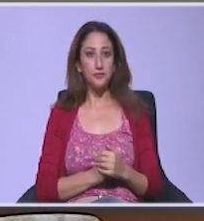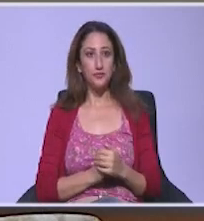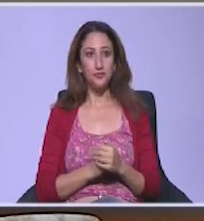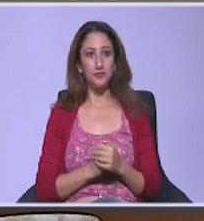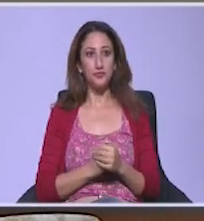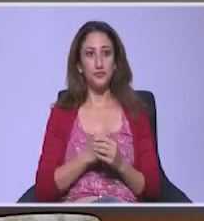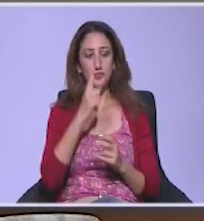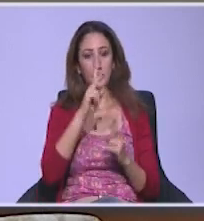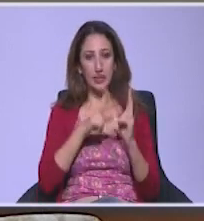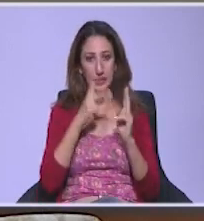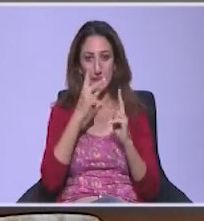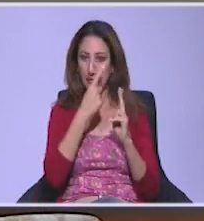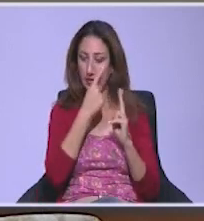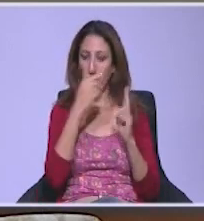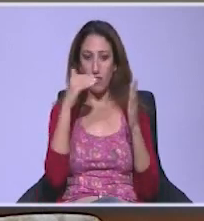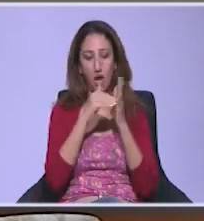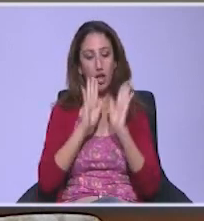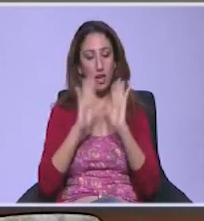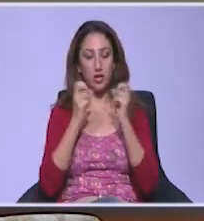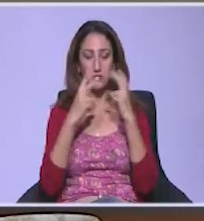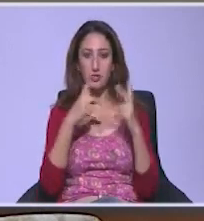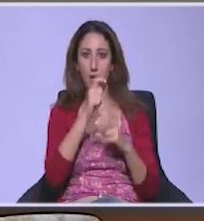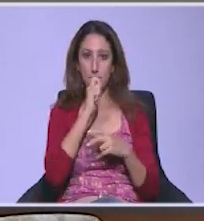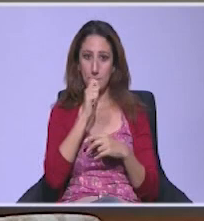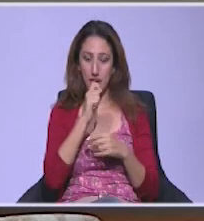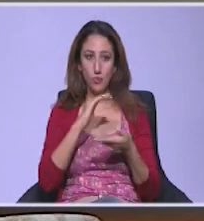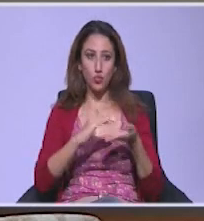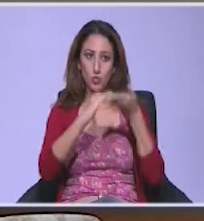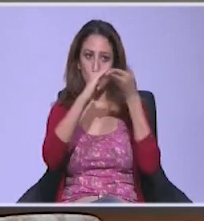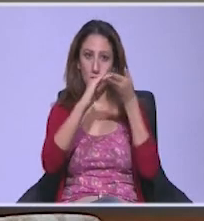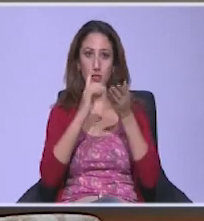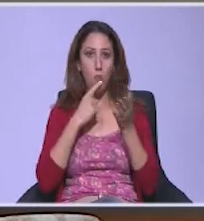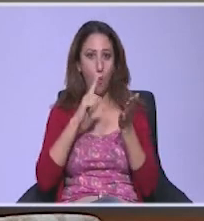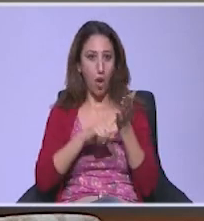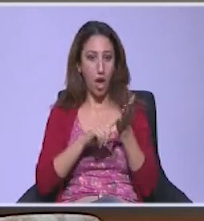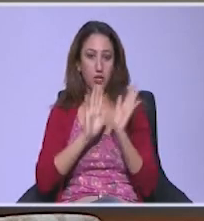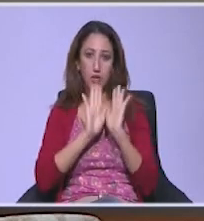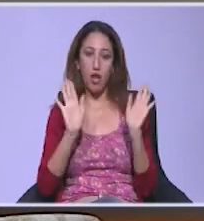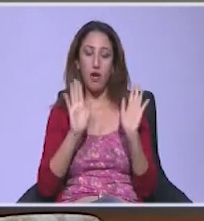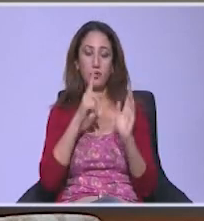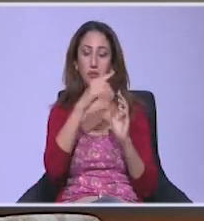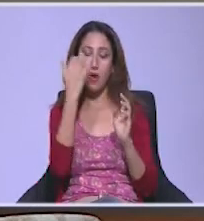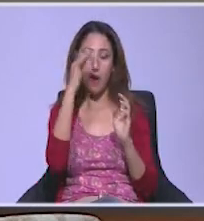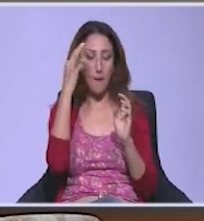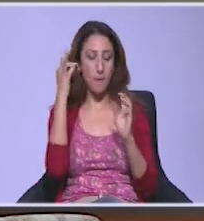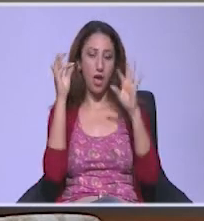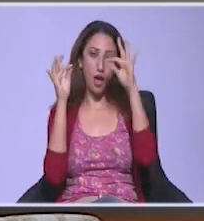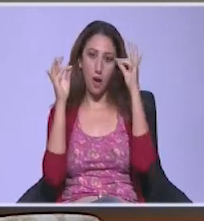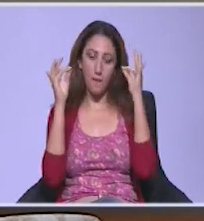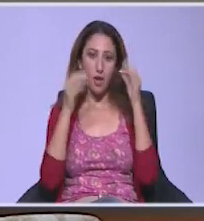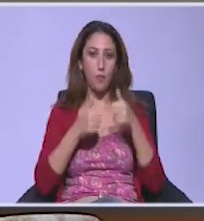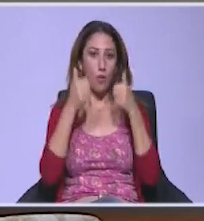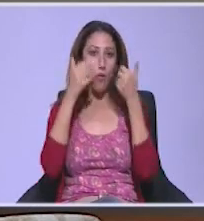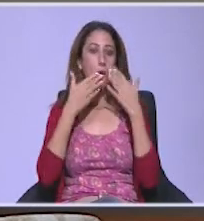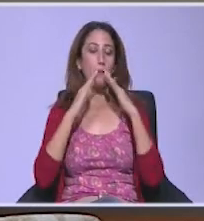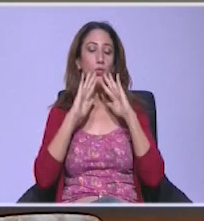المرحلة الثانية والأخيرة. وبكده برنامج واحد من الناس وفى بوعده مع الحاج محمد وعمل له العمليتين